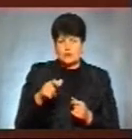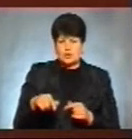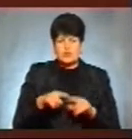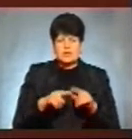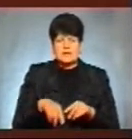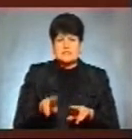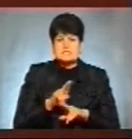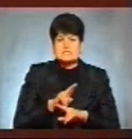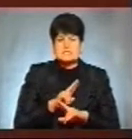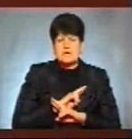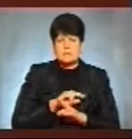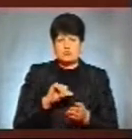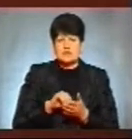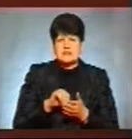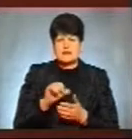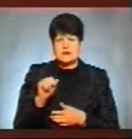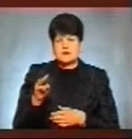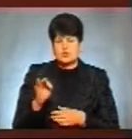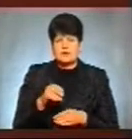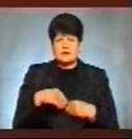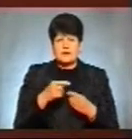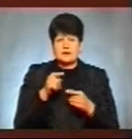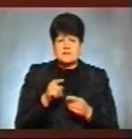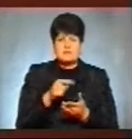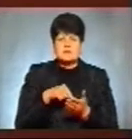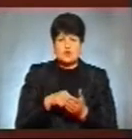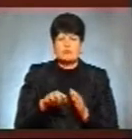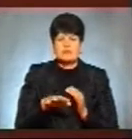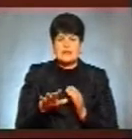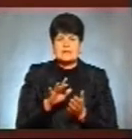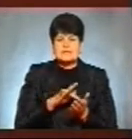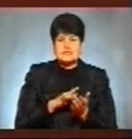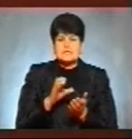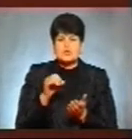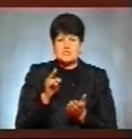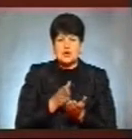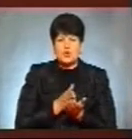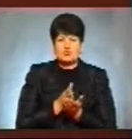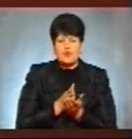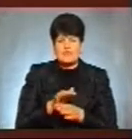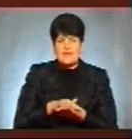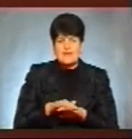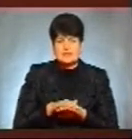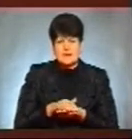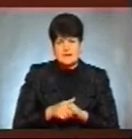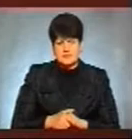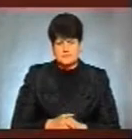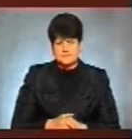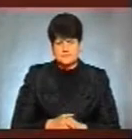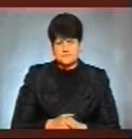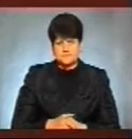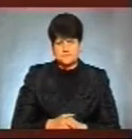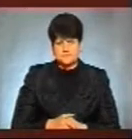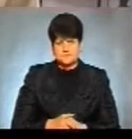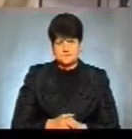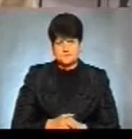загиблих учасників АТО. Вручили їх у міському територіальному центрі соціального обслуговування населення. Подробиці у сюжеті Анжели